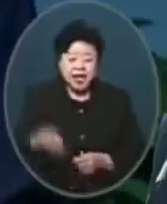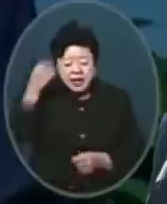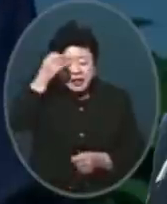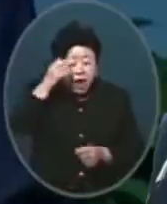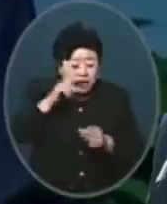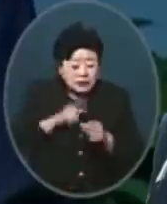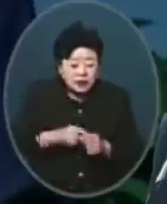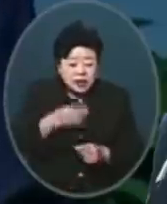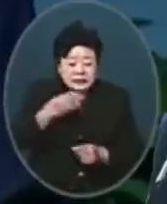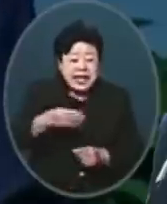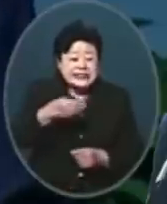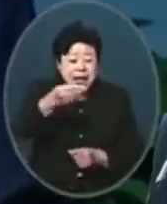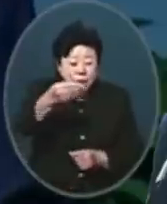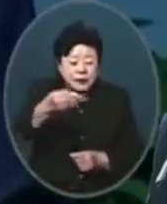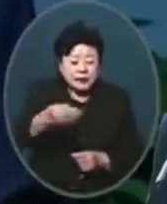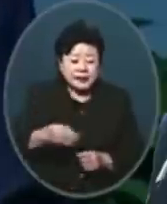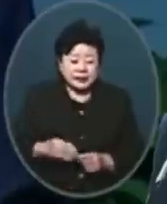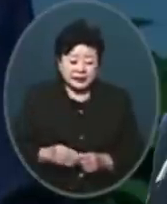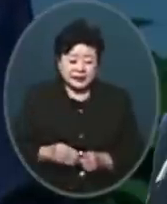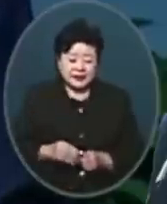영적인 4차원의